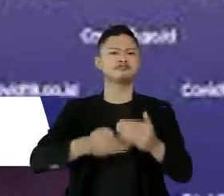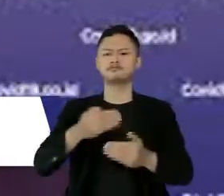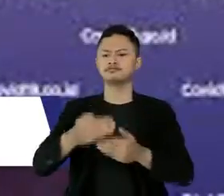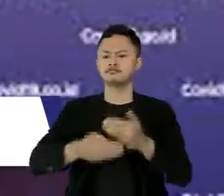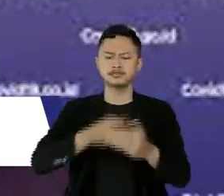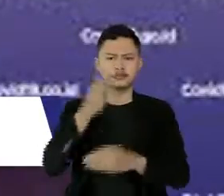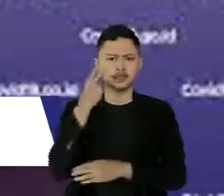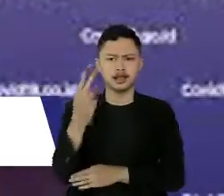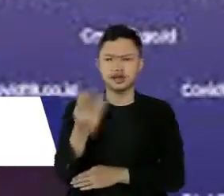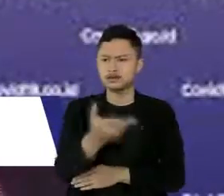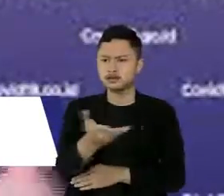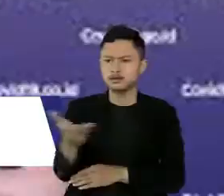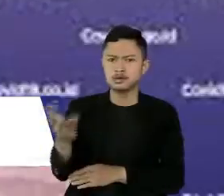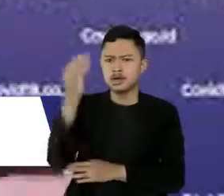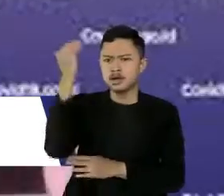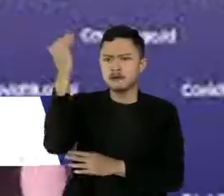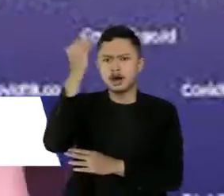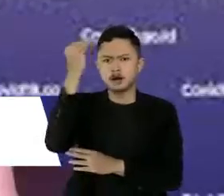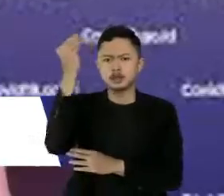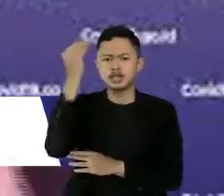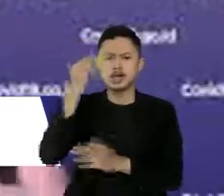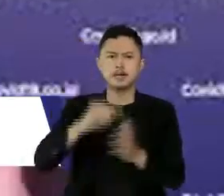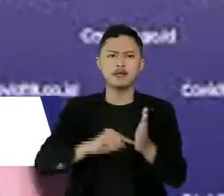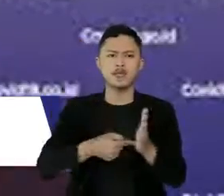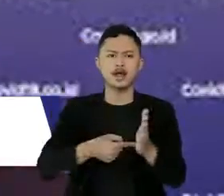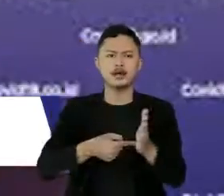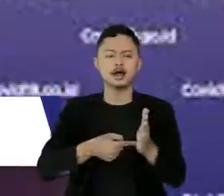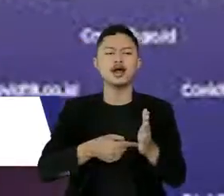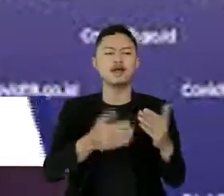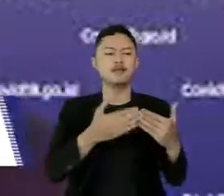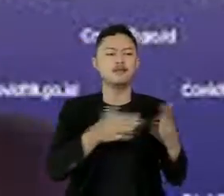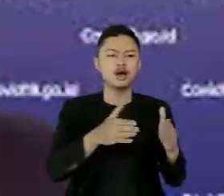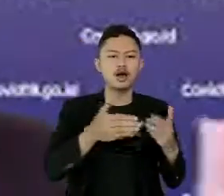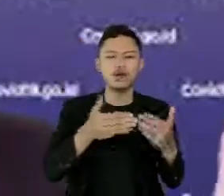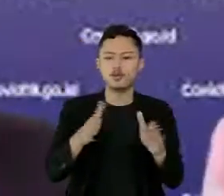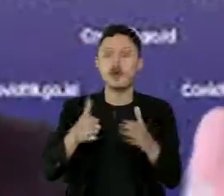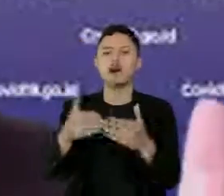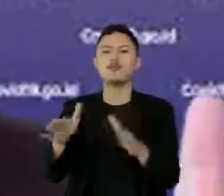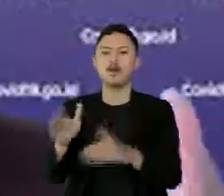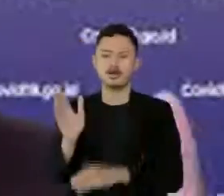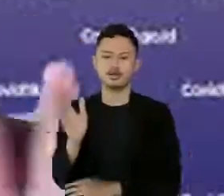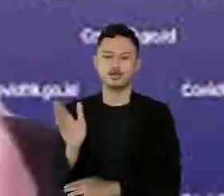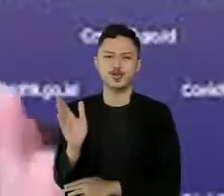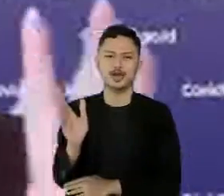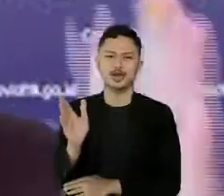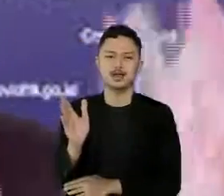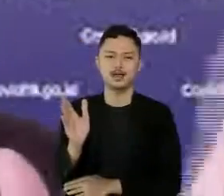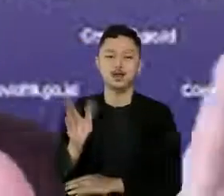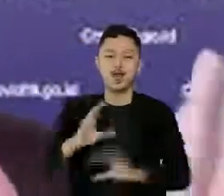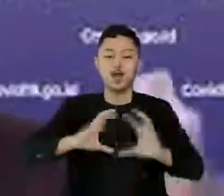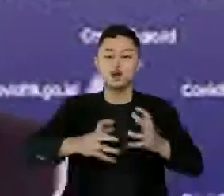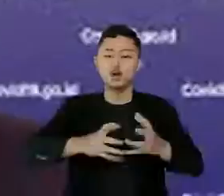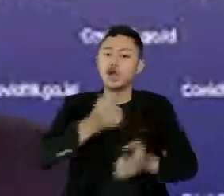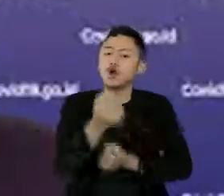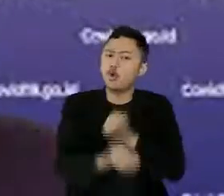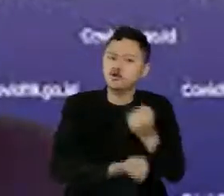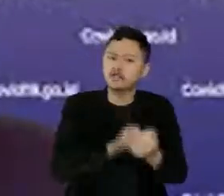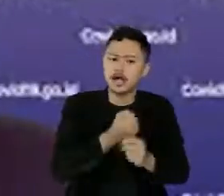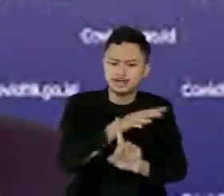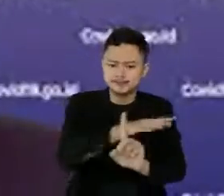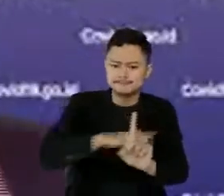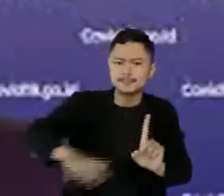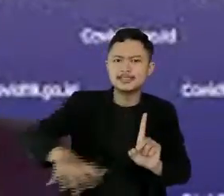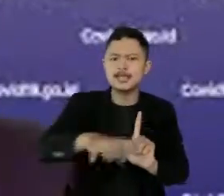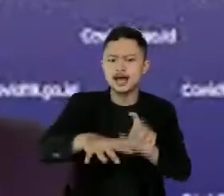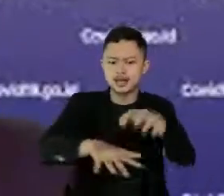sektor pariwisata sudah mulai membuka tempat-tempat pariwisata dan dunia-dunia usaha sekitarnya tentu